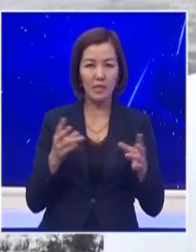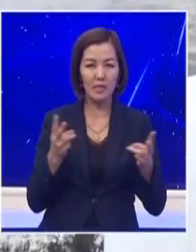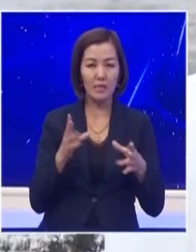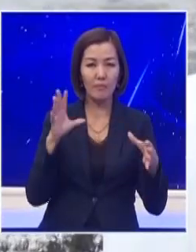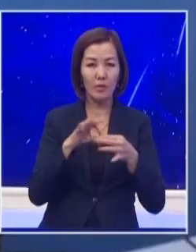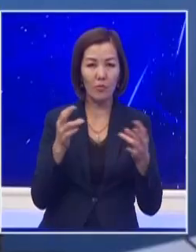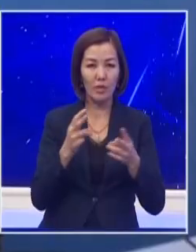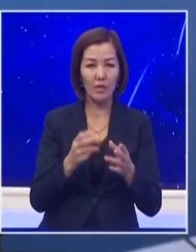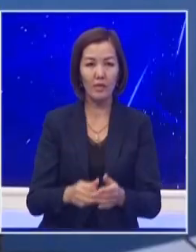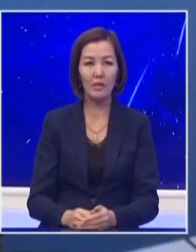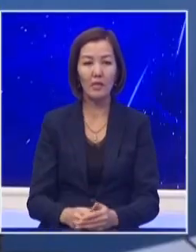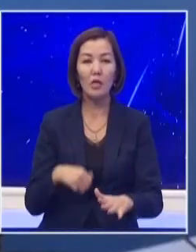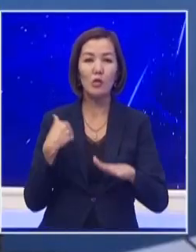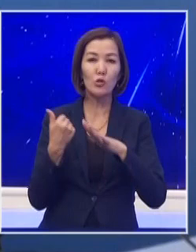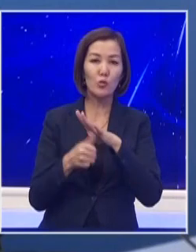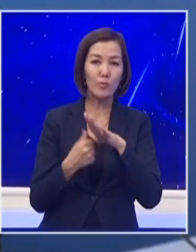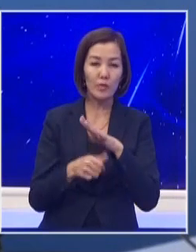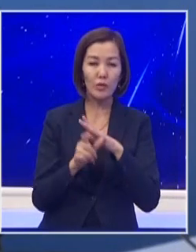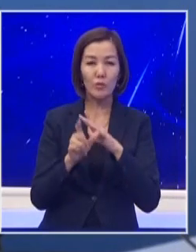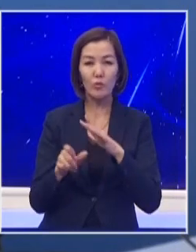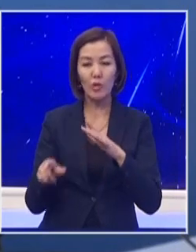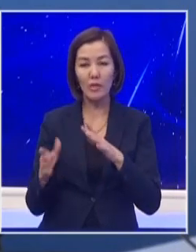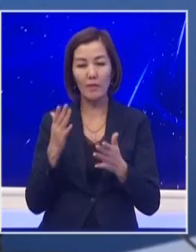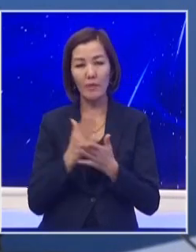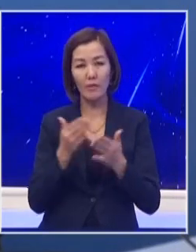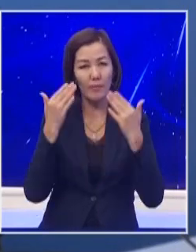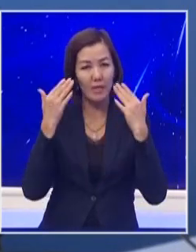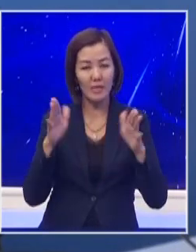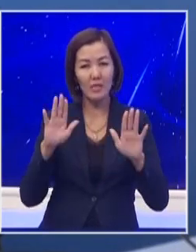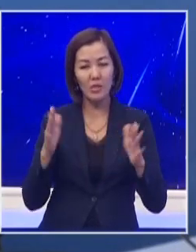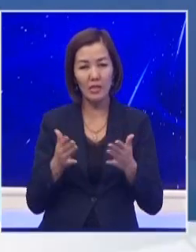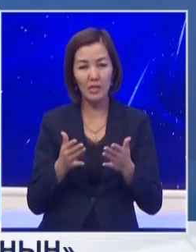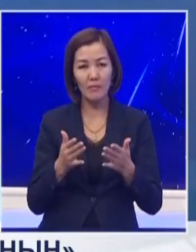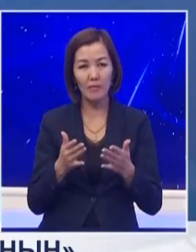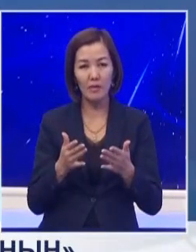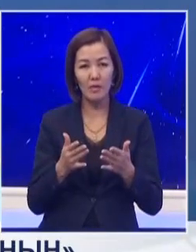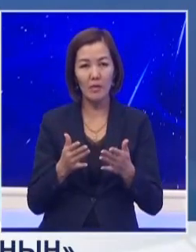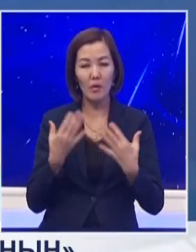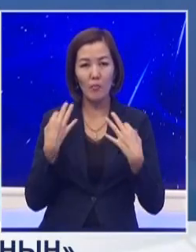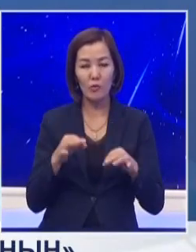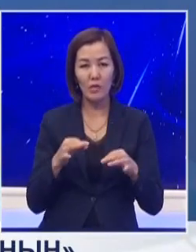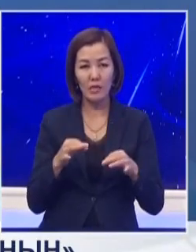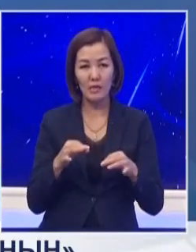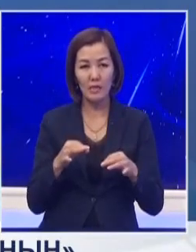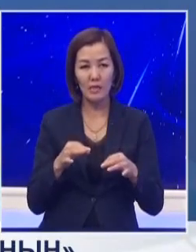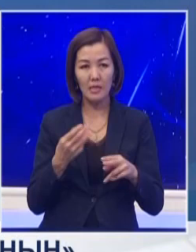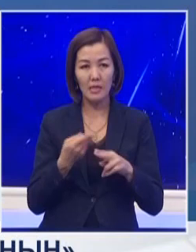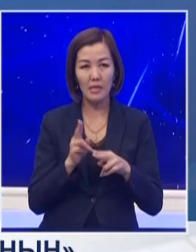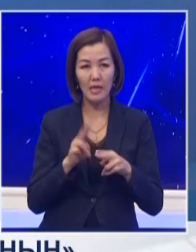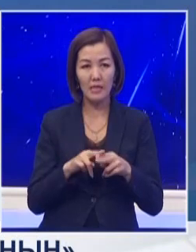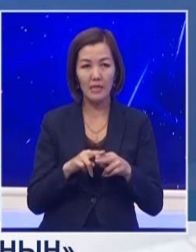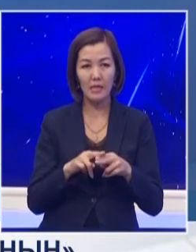қажеттігін айтады. Жұмыс жүрген азамат белгісіз бір жағдайлармен жұмыстан босатылып қалса, яғни